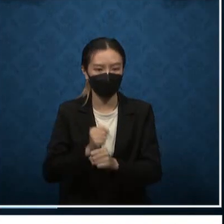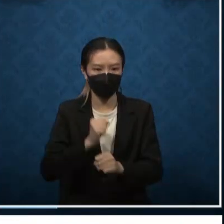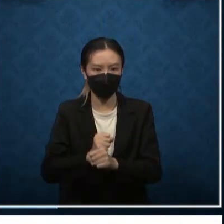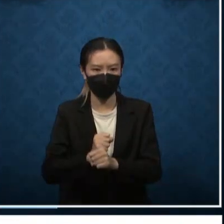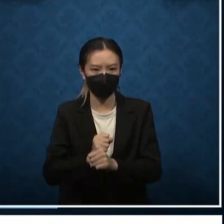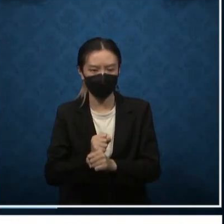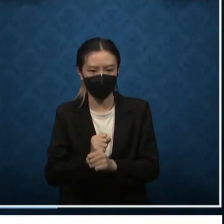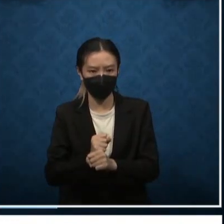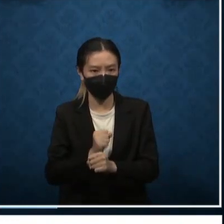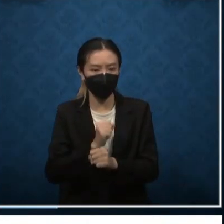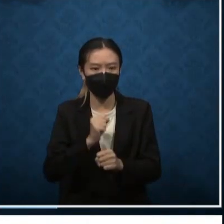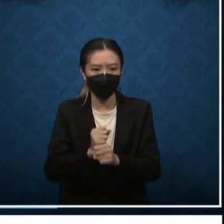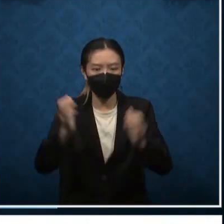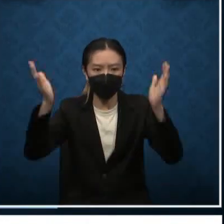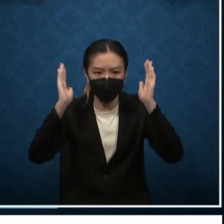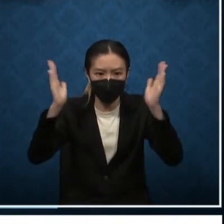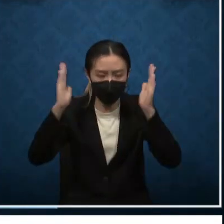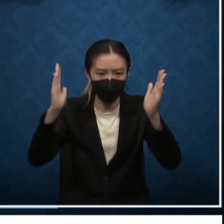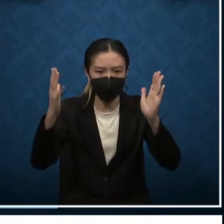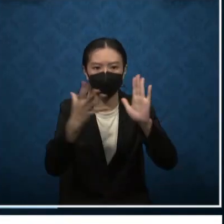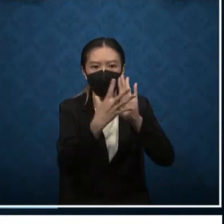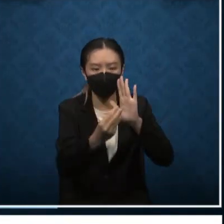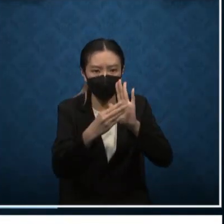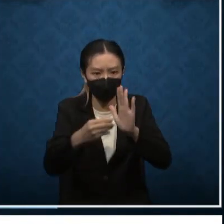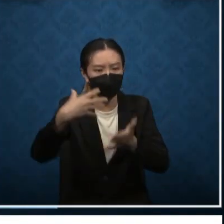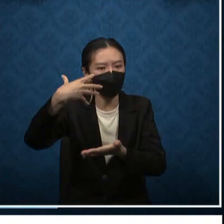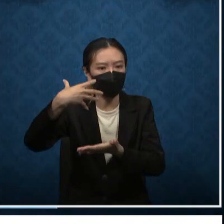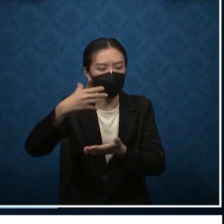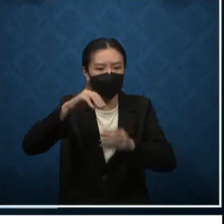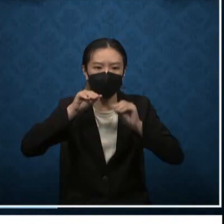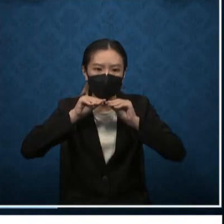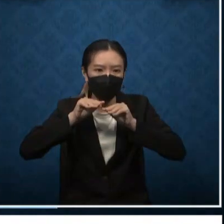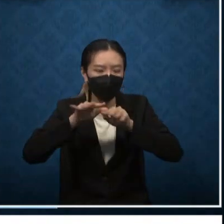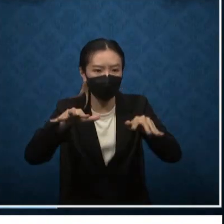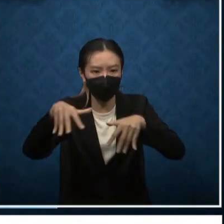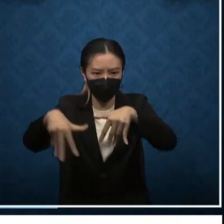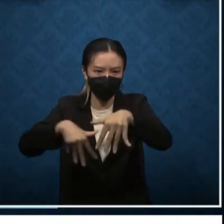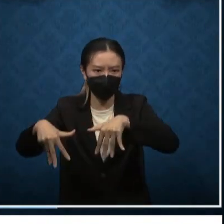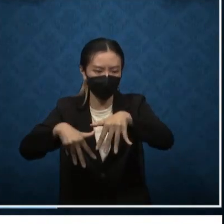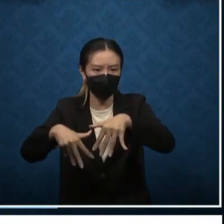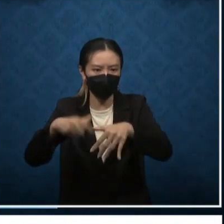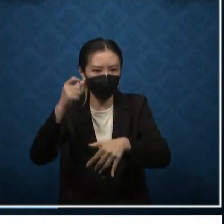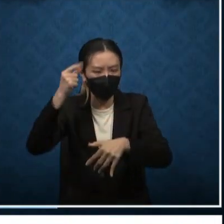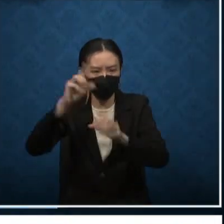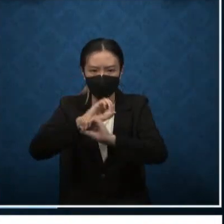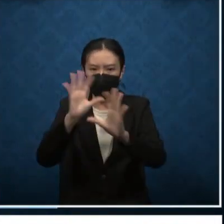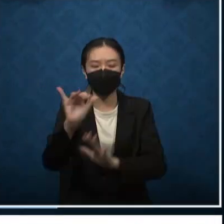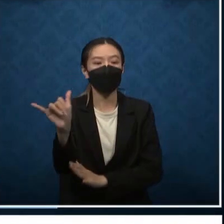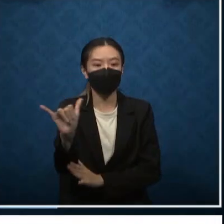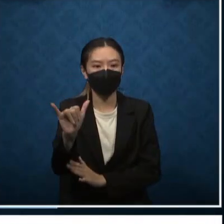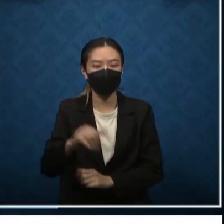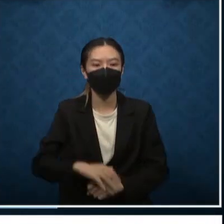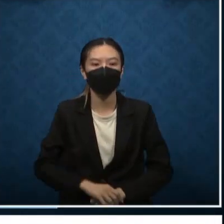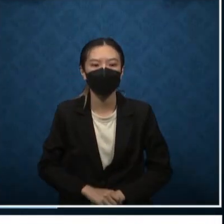ารในการรณลงส่วงเสริมเผยแ่ประชายไไปยังระดับทําบนหมู่บานได้ยงมประสิทธภาพข้อเสนอเชิง